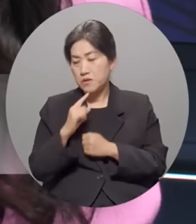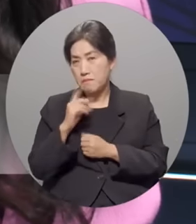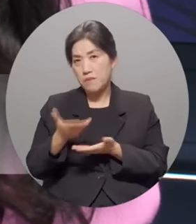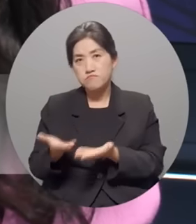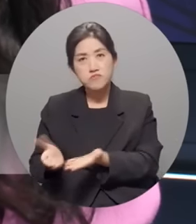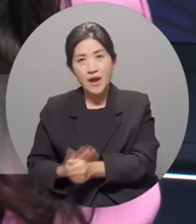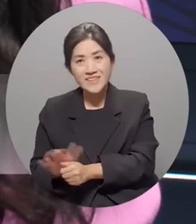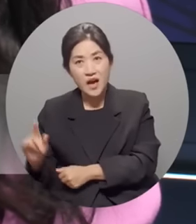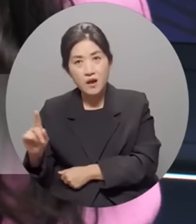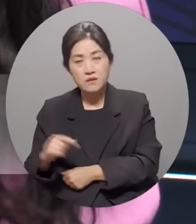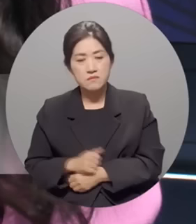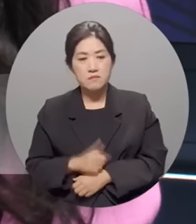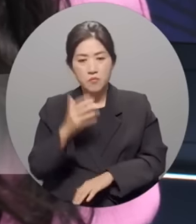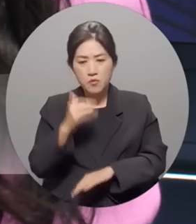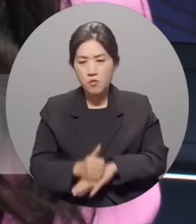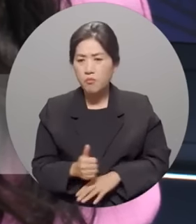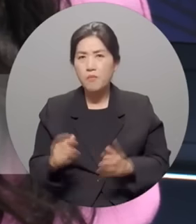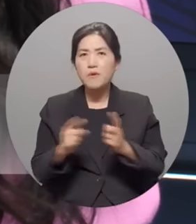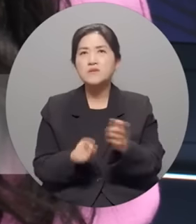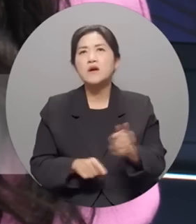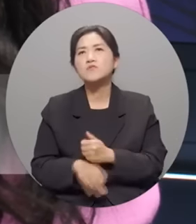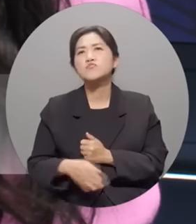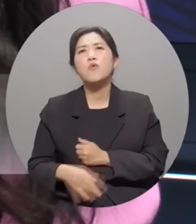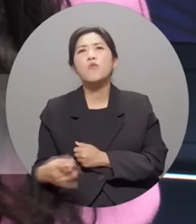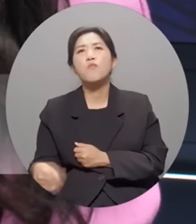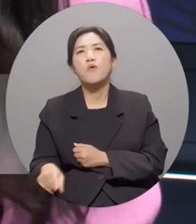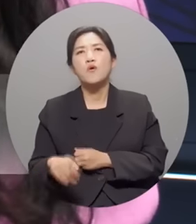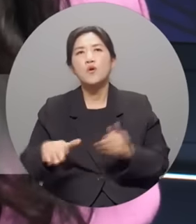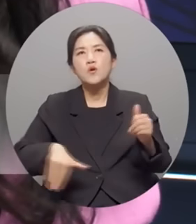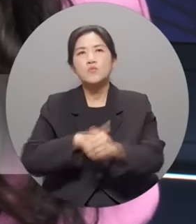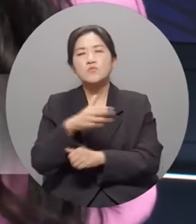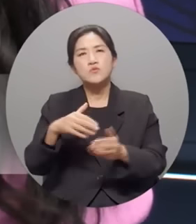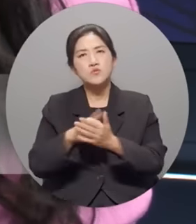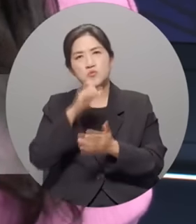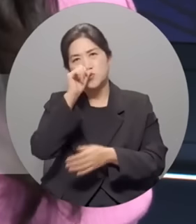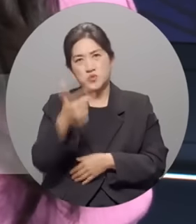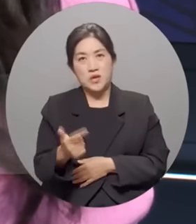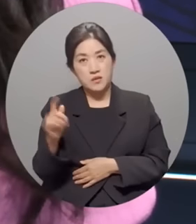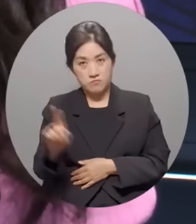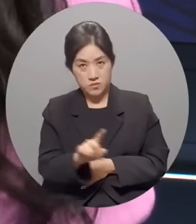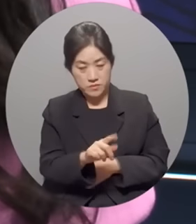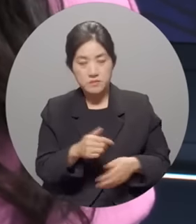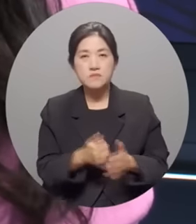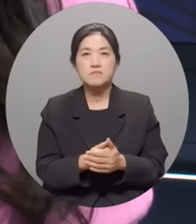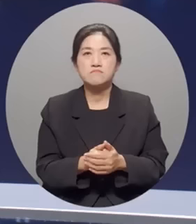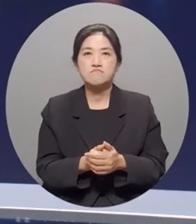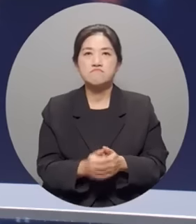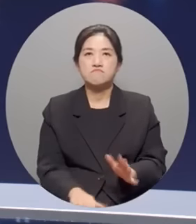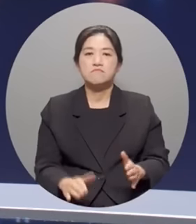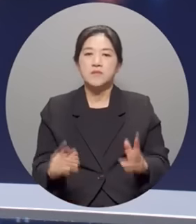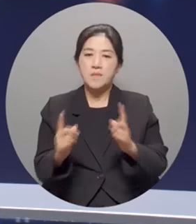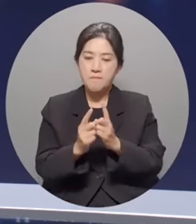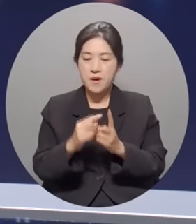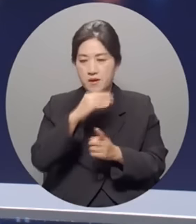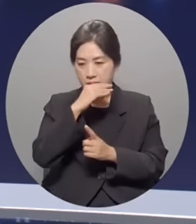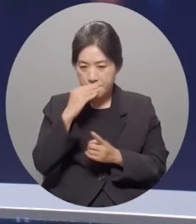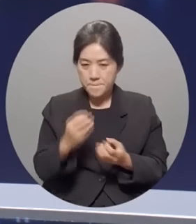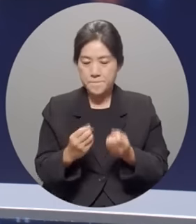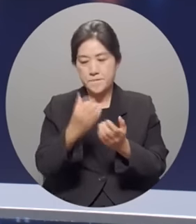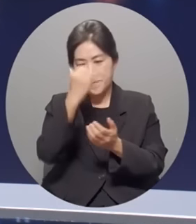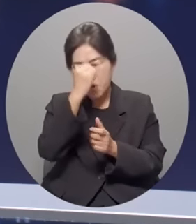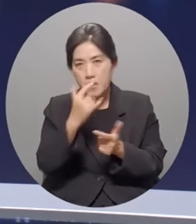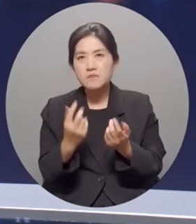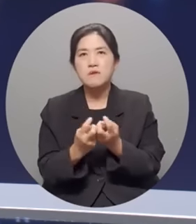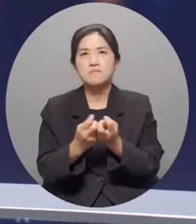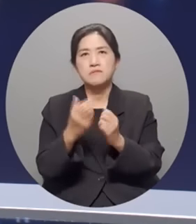이러려면 왜 만났나 싶을 정도로 분위기가 오히려 더 꼬이는 느낌이에요네 의전과 형식을 두고 말이 많습니다 윤